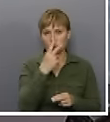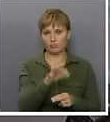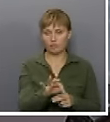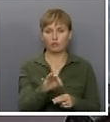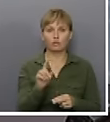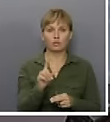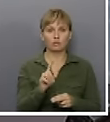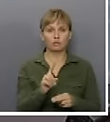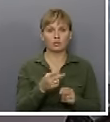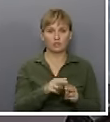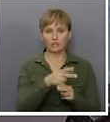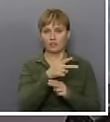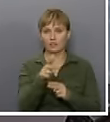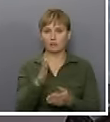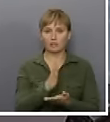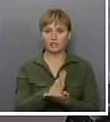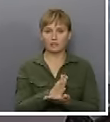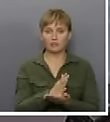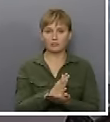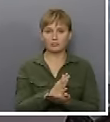что следует из видеозаписи